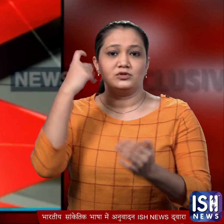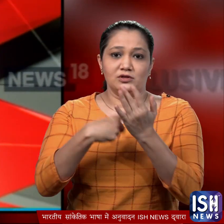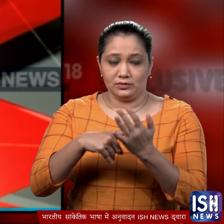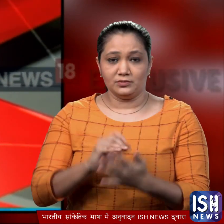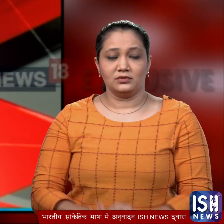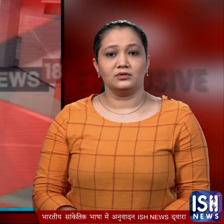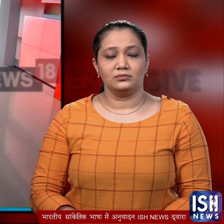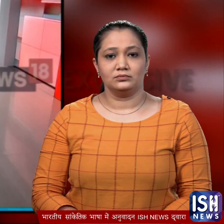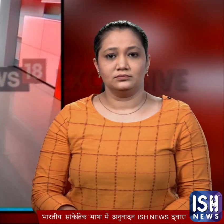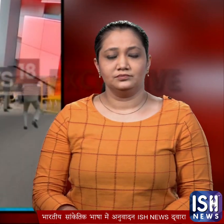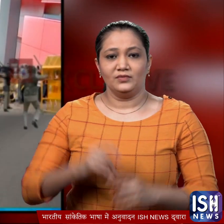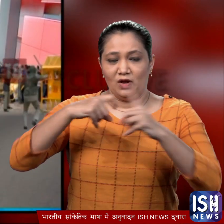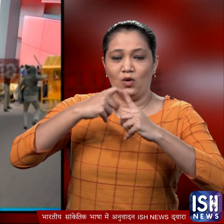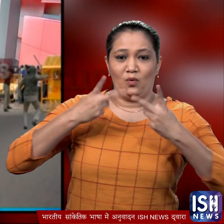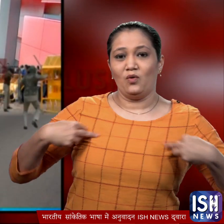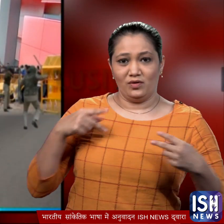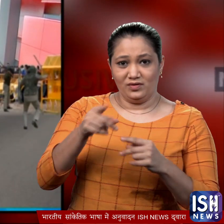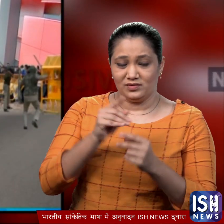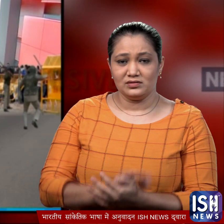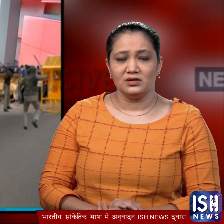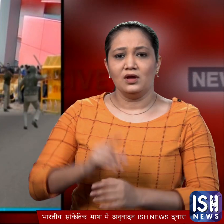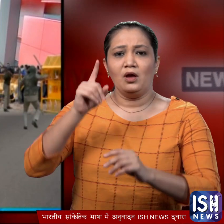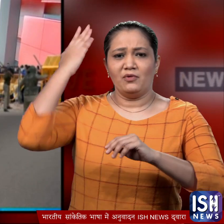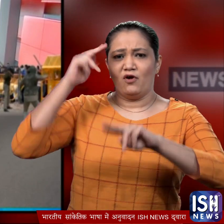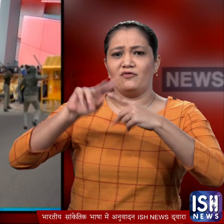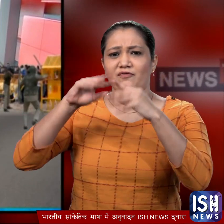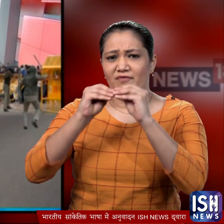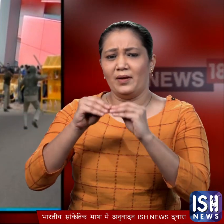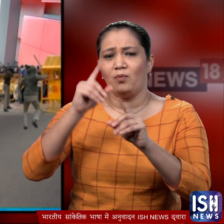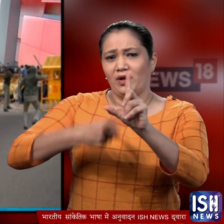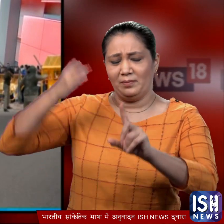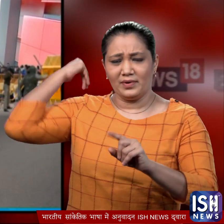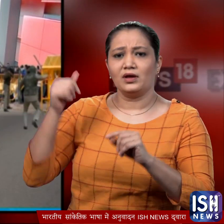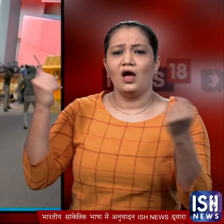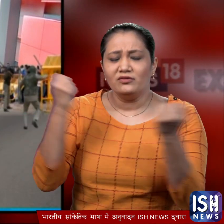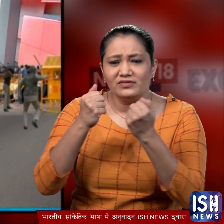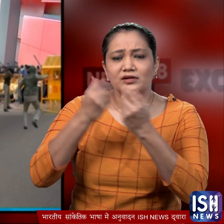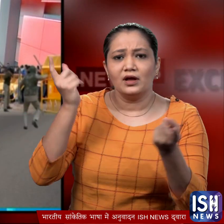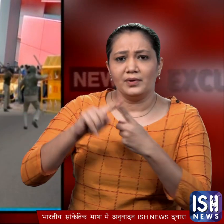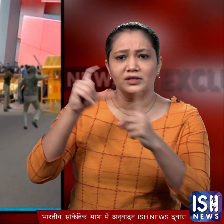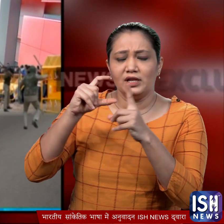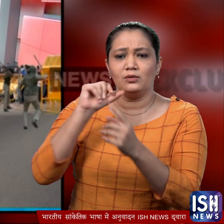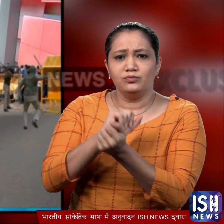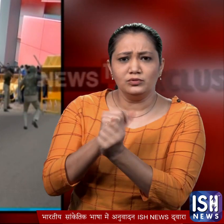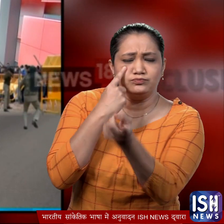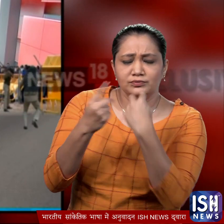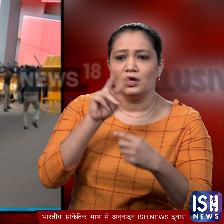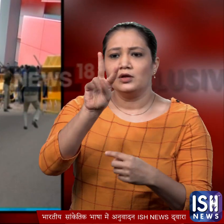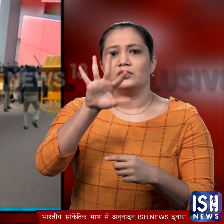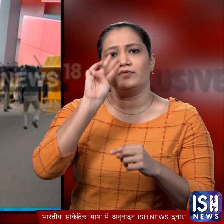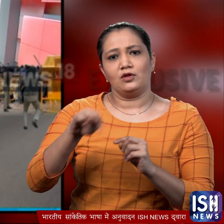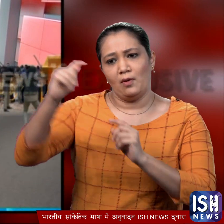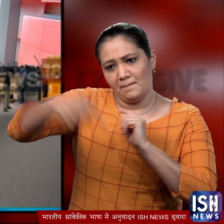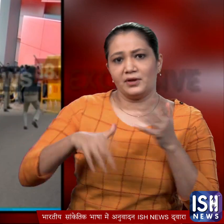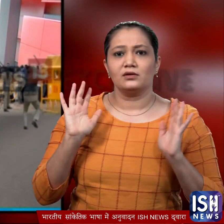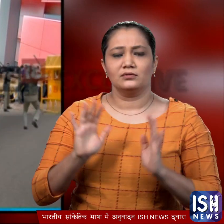कुमार सिंह की रिपोर्ट है कि कड़कड़नुमा कोर्ट ने पिछले साल फरवरी में हुई हिंसा के एक मामले में सुनवाई की और दिल्ली पुलिस पर 25,000 रुपए